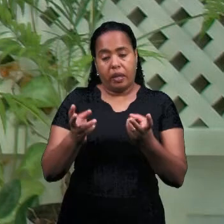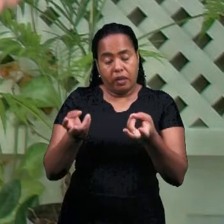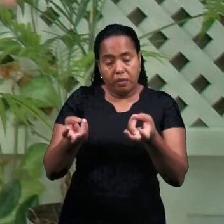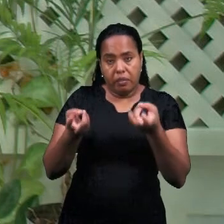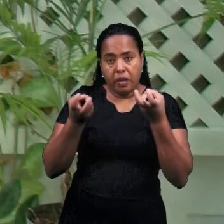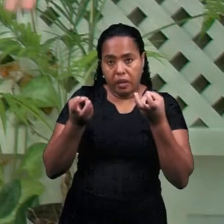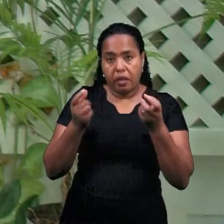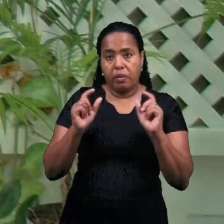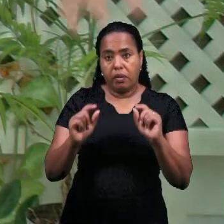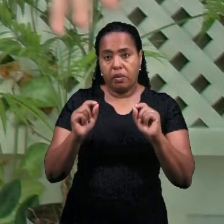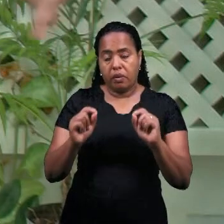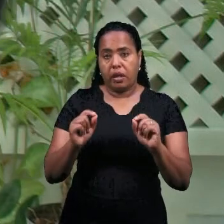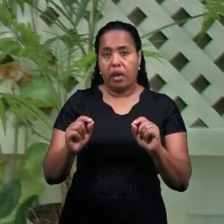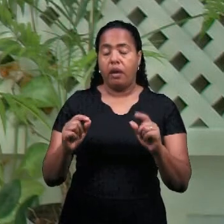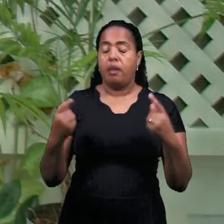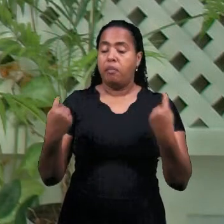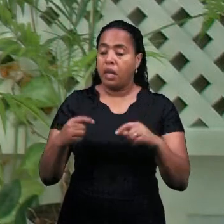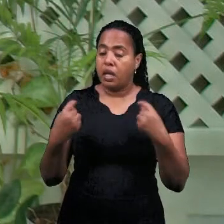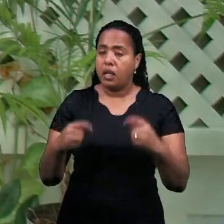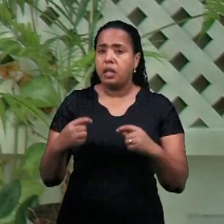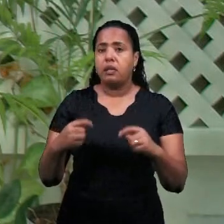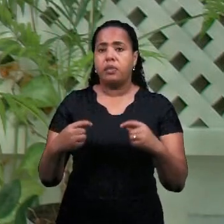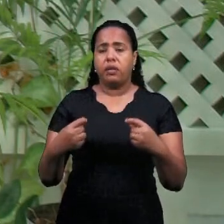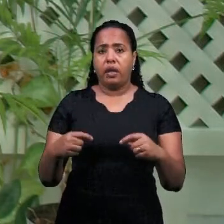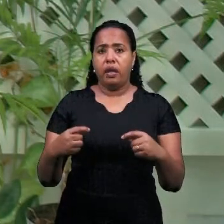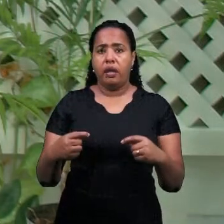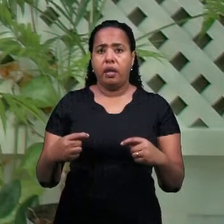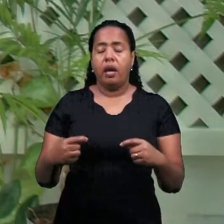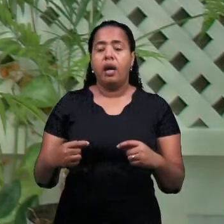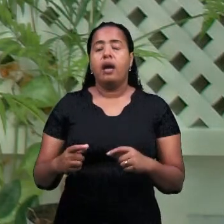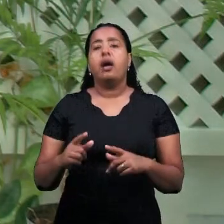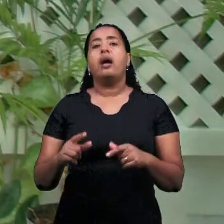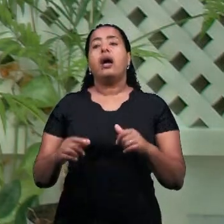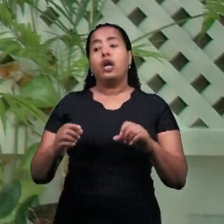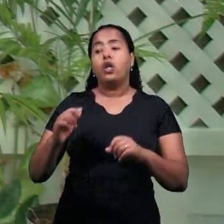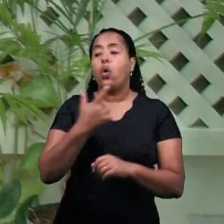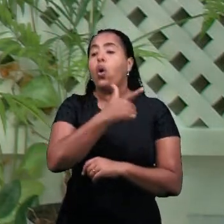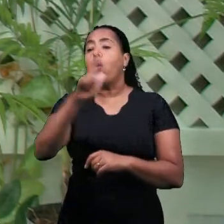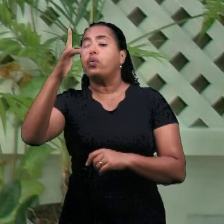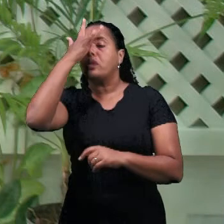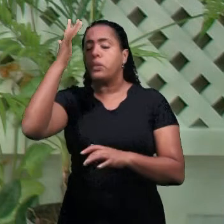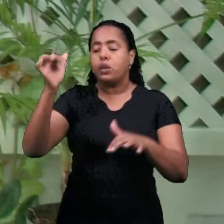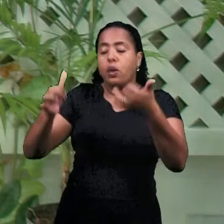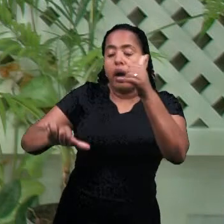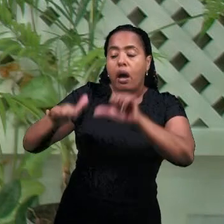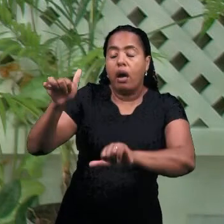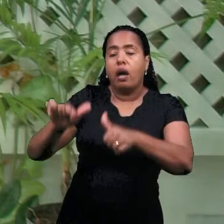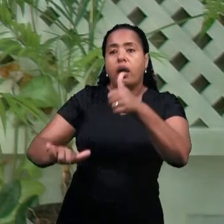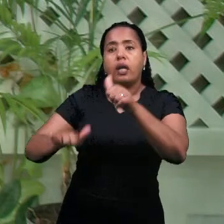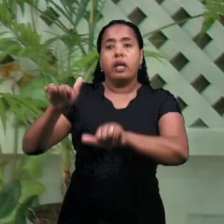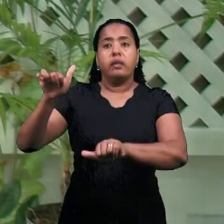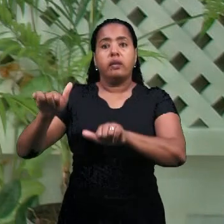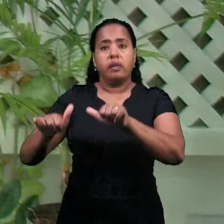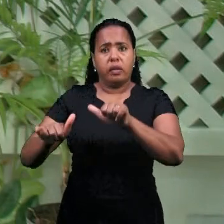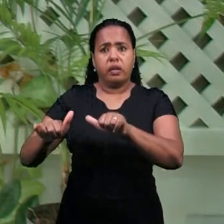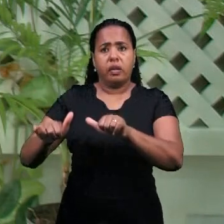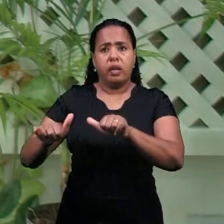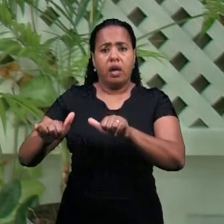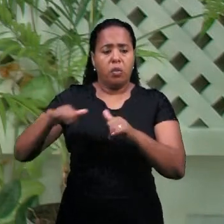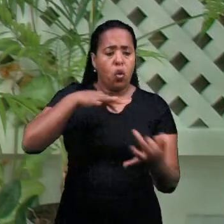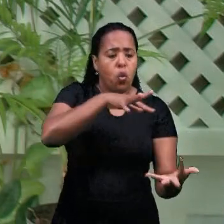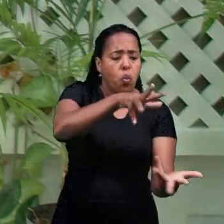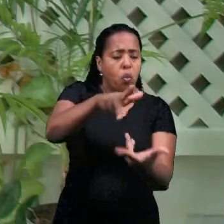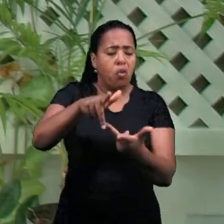c'est pour cela que les autres jugent. Ce n'est pas quelqu'un qui vient du monde, un amalécite, qui vient du monde rempli de